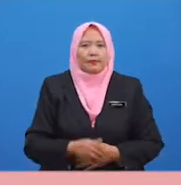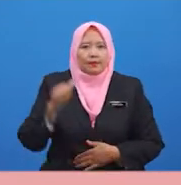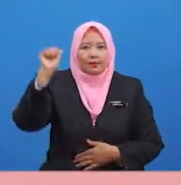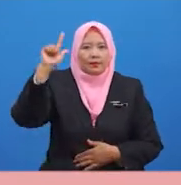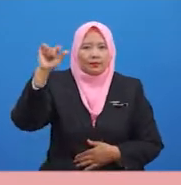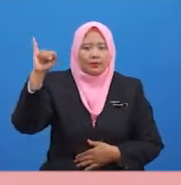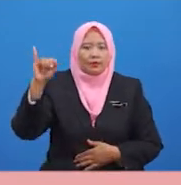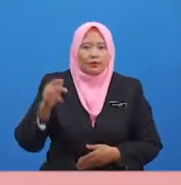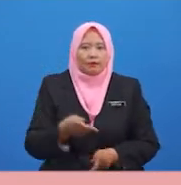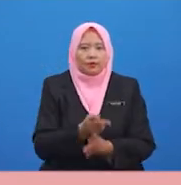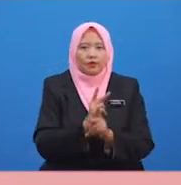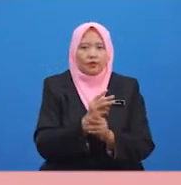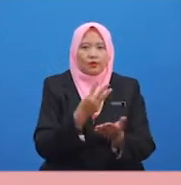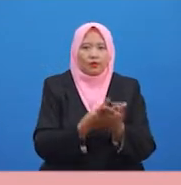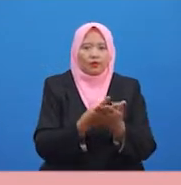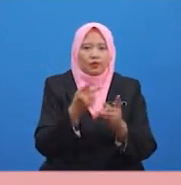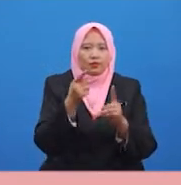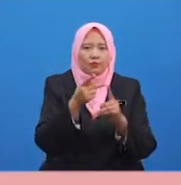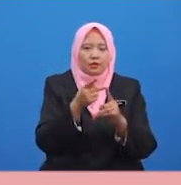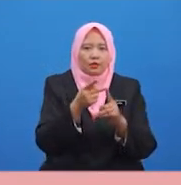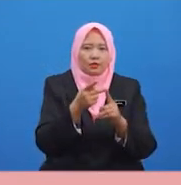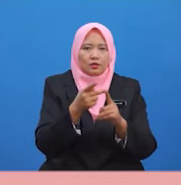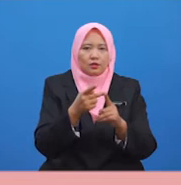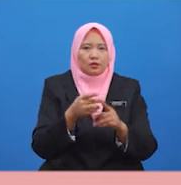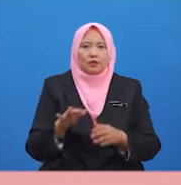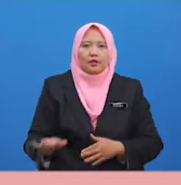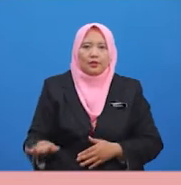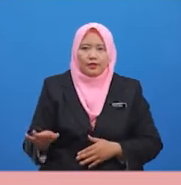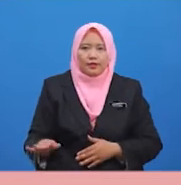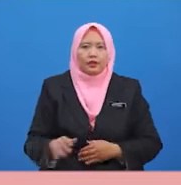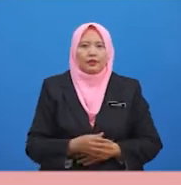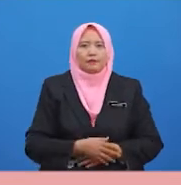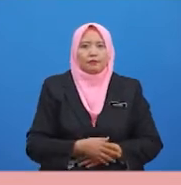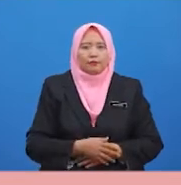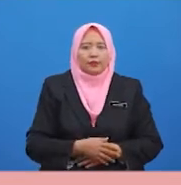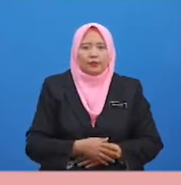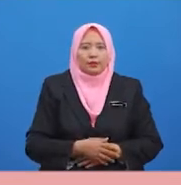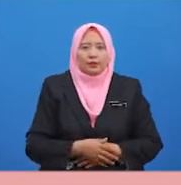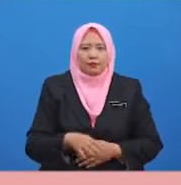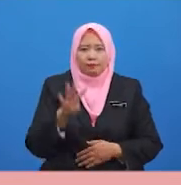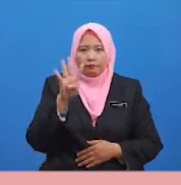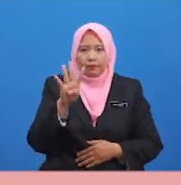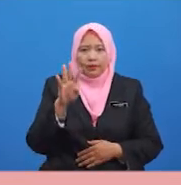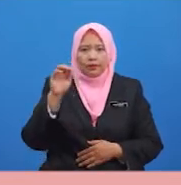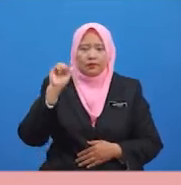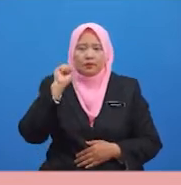wang. Soalan keempat, Salmah menyimpan wang di bank.